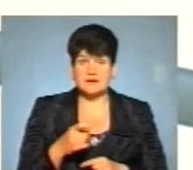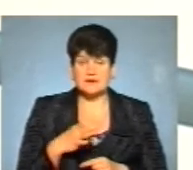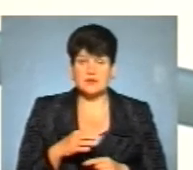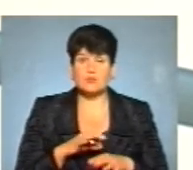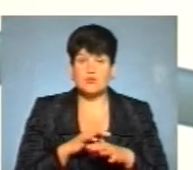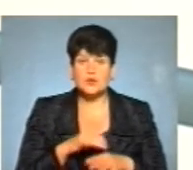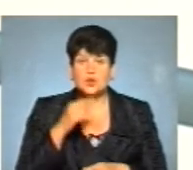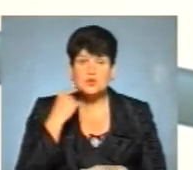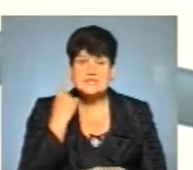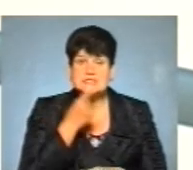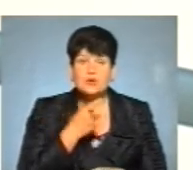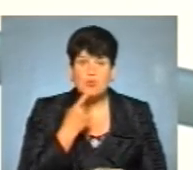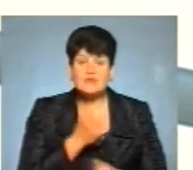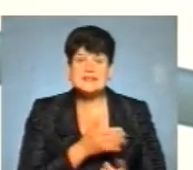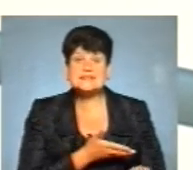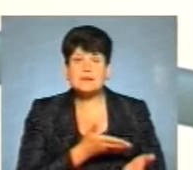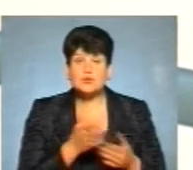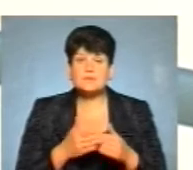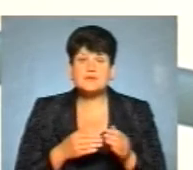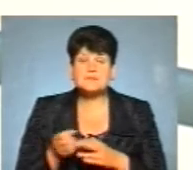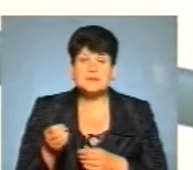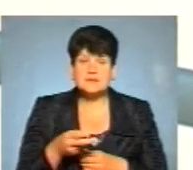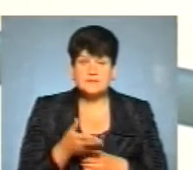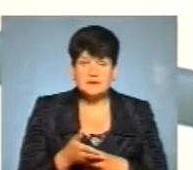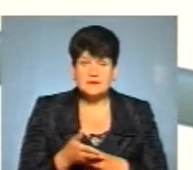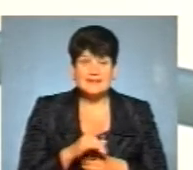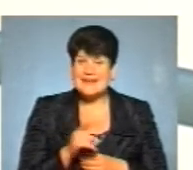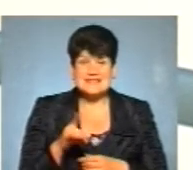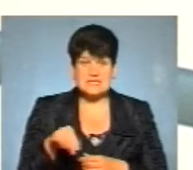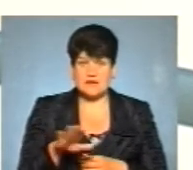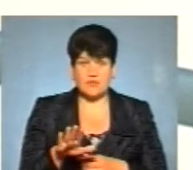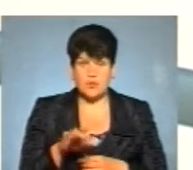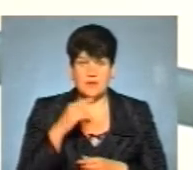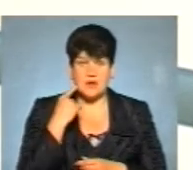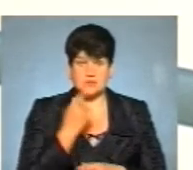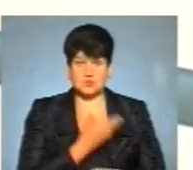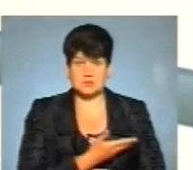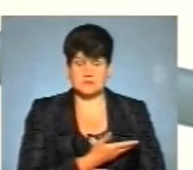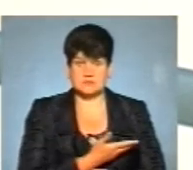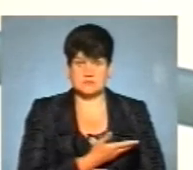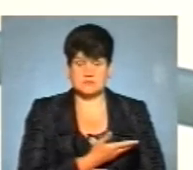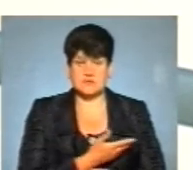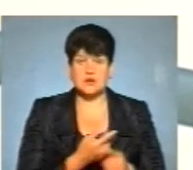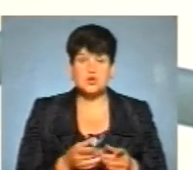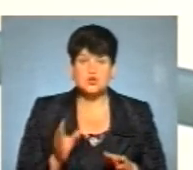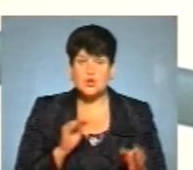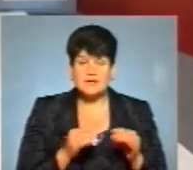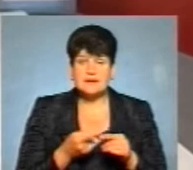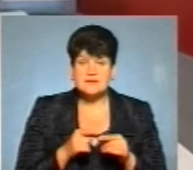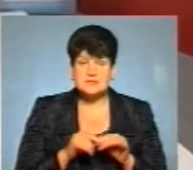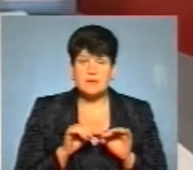проводили російською мовою і запрошували фахівців цього разу не з Європи, а з Росії. Так от, згортання цих процесів